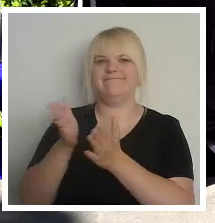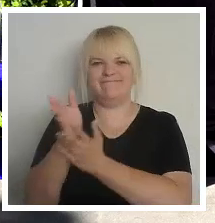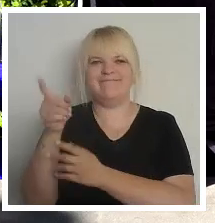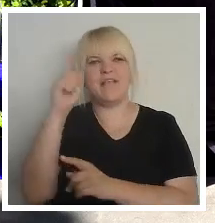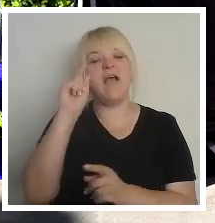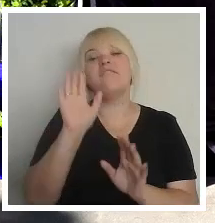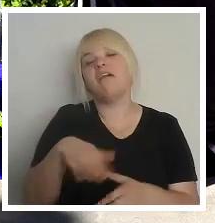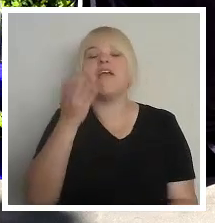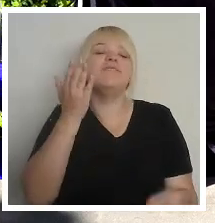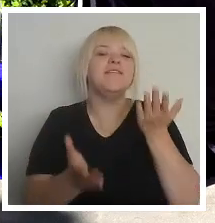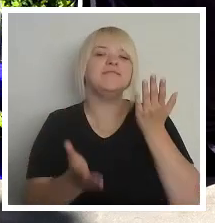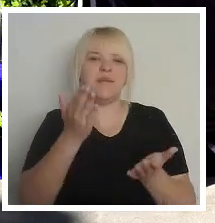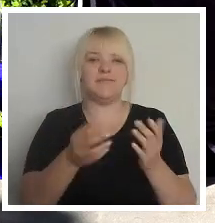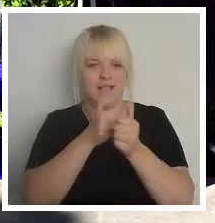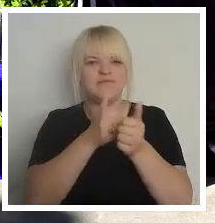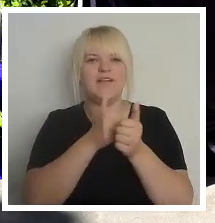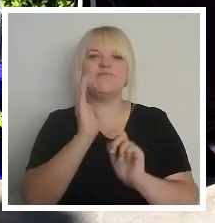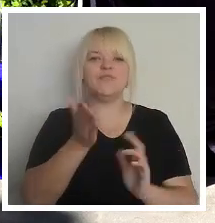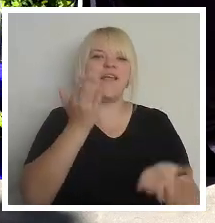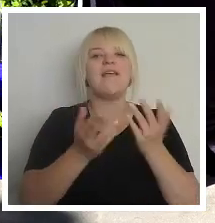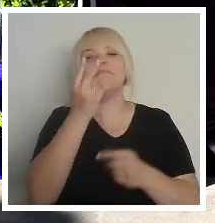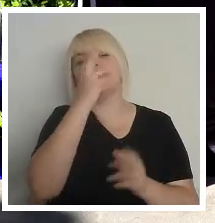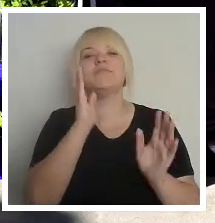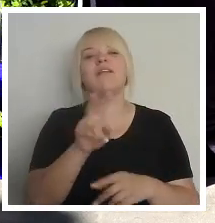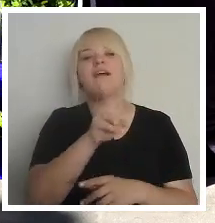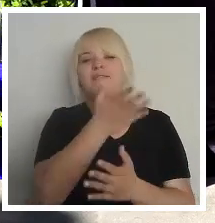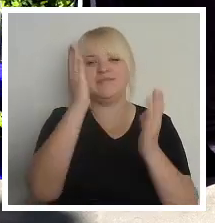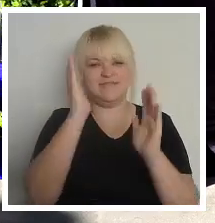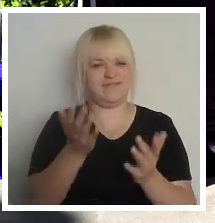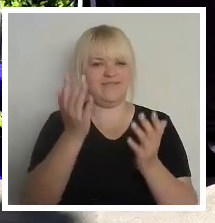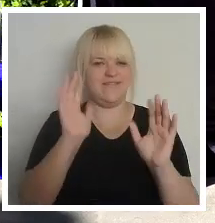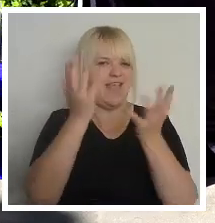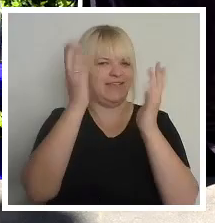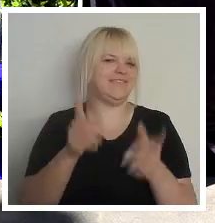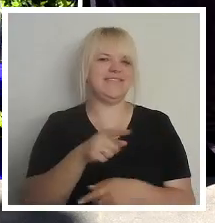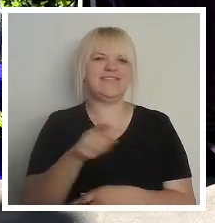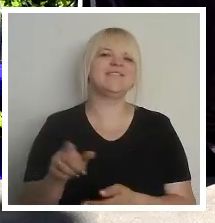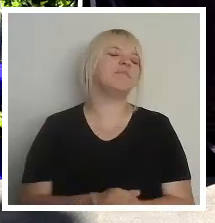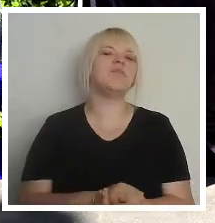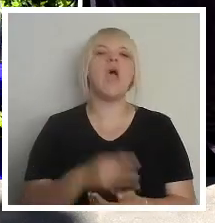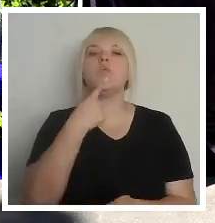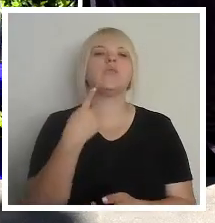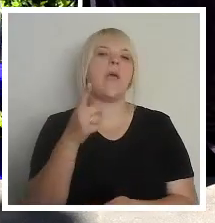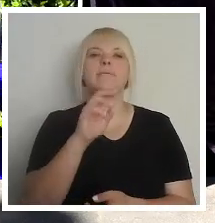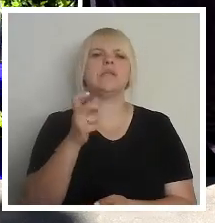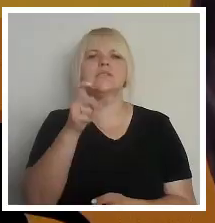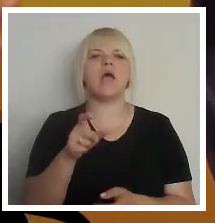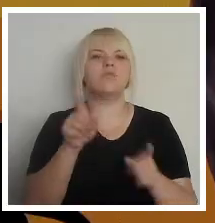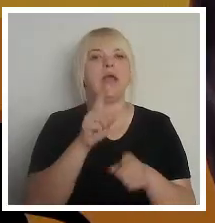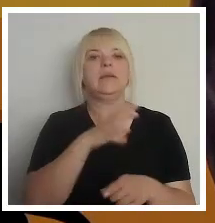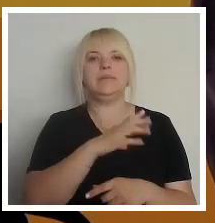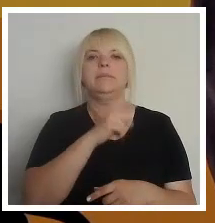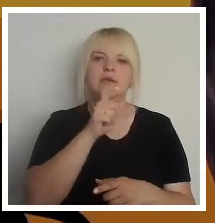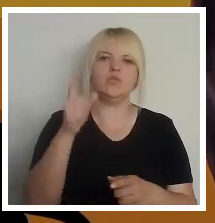Sakosim līdzi, ja tāds eksperiments būs, paskatīsimies, kā jums veiksies. Ja mēs runājam ar Santu, jums arī ir kaut kāda brīža, kad jūs